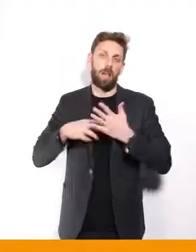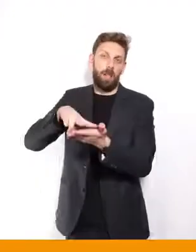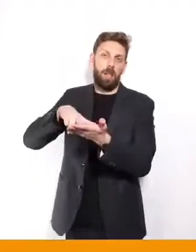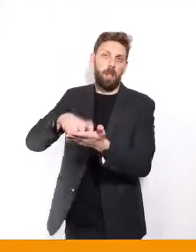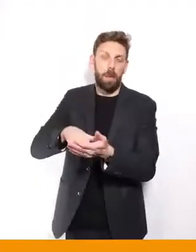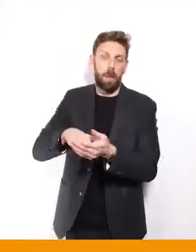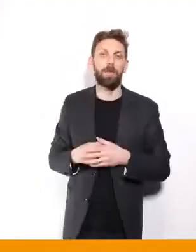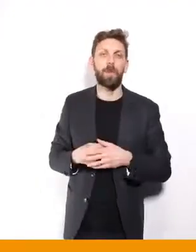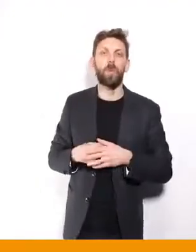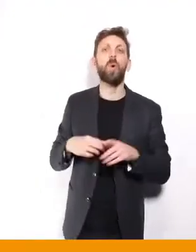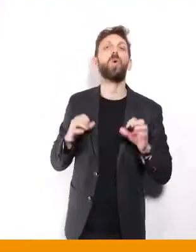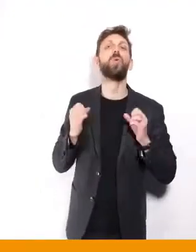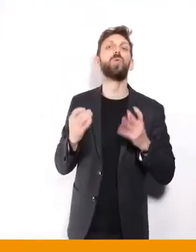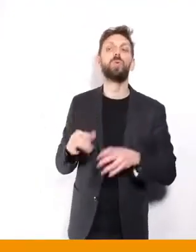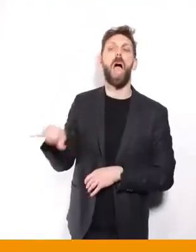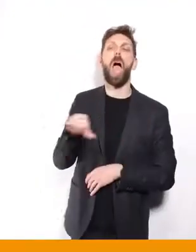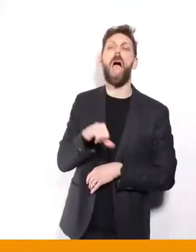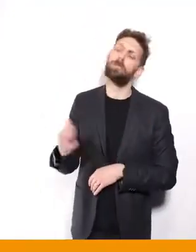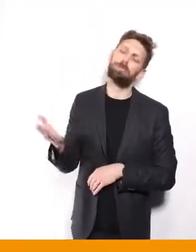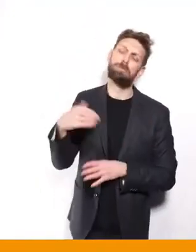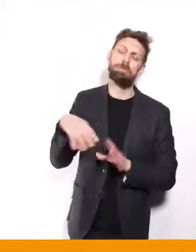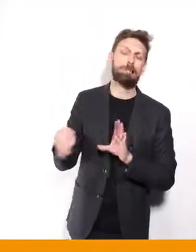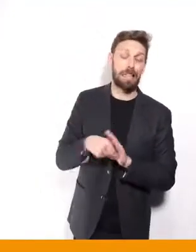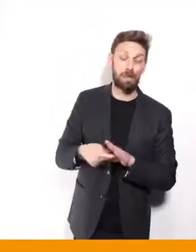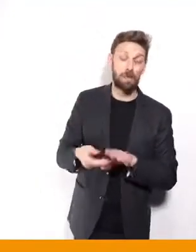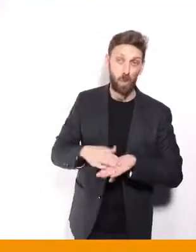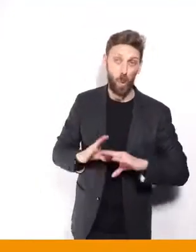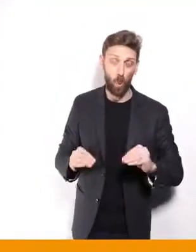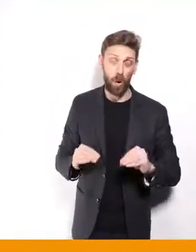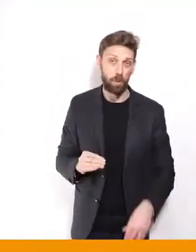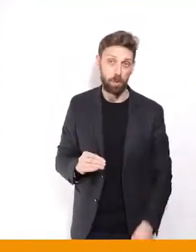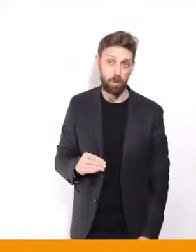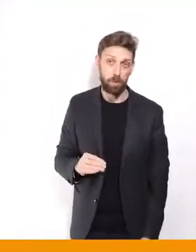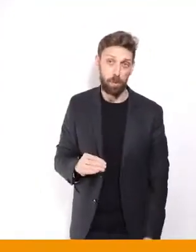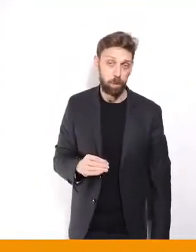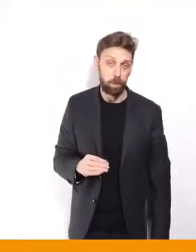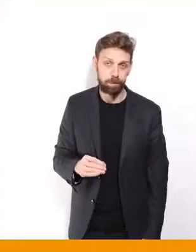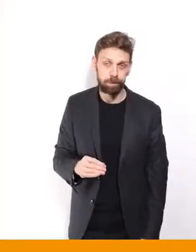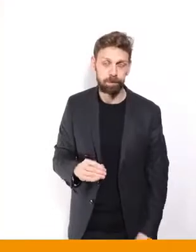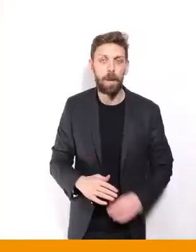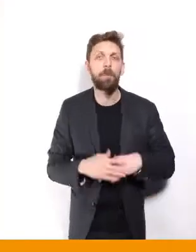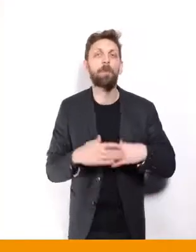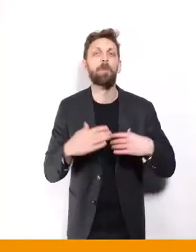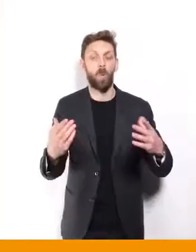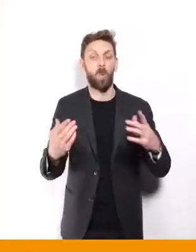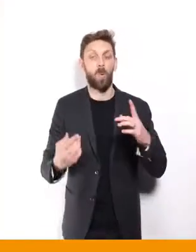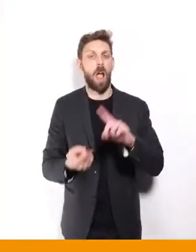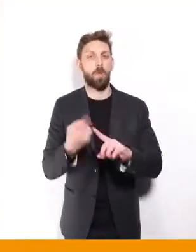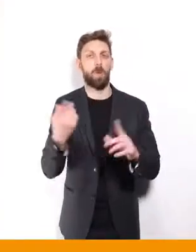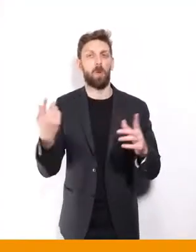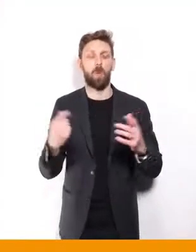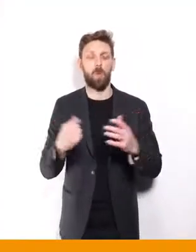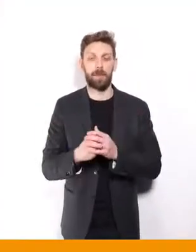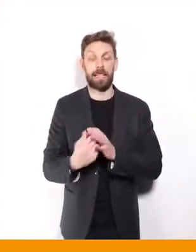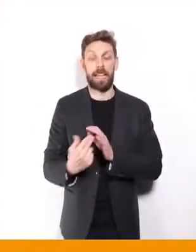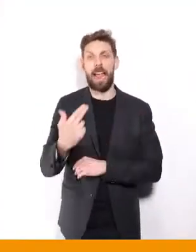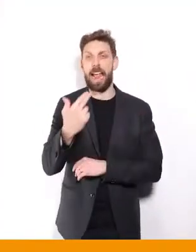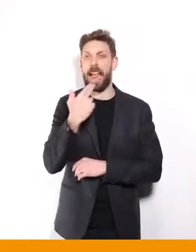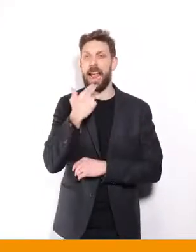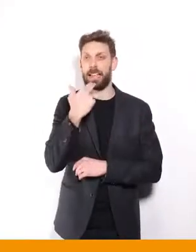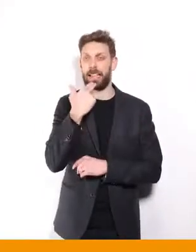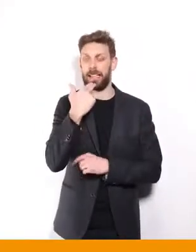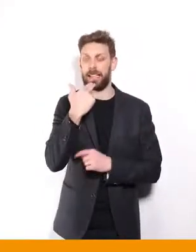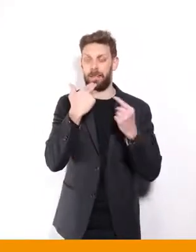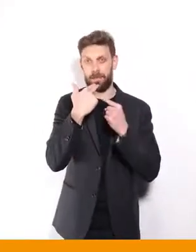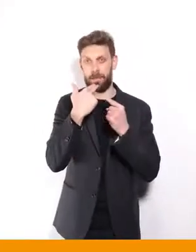réellement. Moi, ce qui me paraît essentiel, si on veut avoir des politiques efficaces, et au fond, mon regard, c'est un regard d'efficacité, c'est